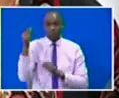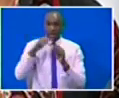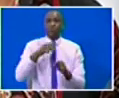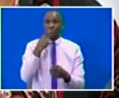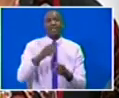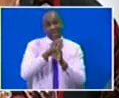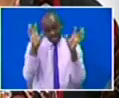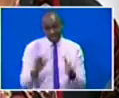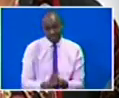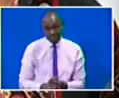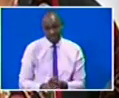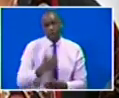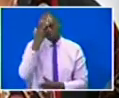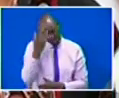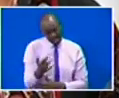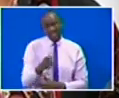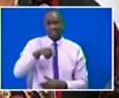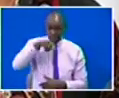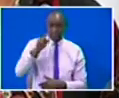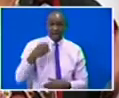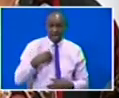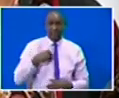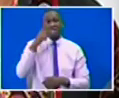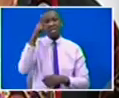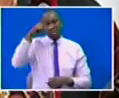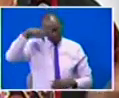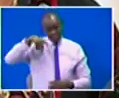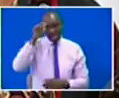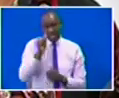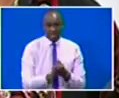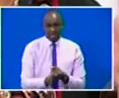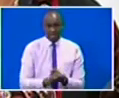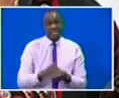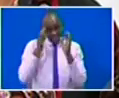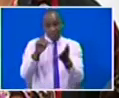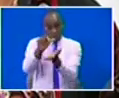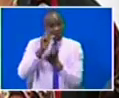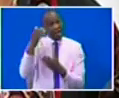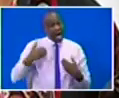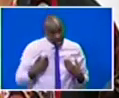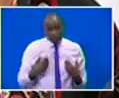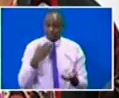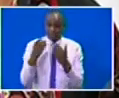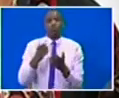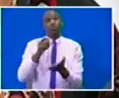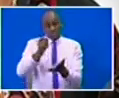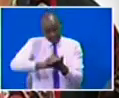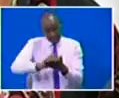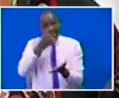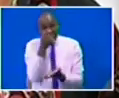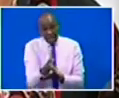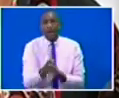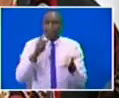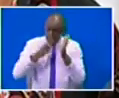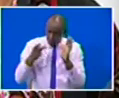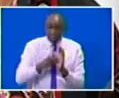clear. Why is it that they had to get KPA? If there was a loan that needed to be guaranteed, the project